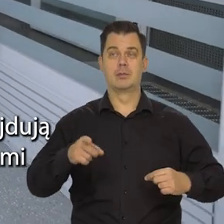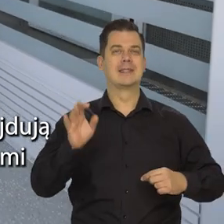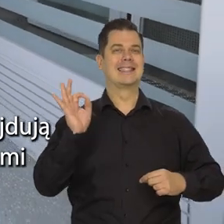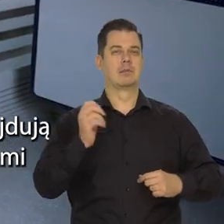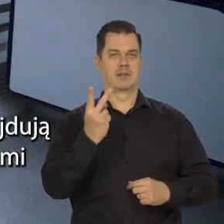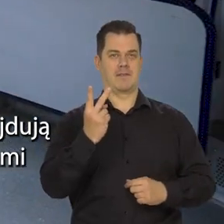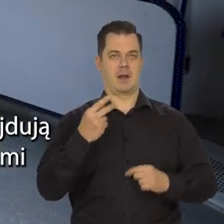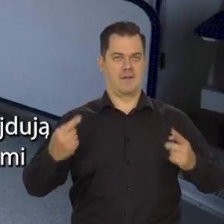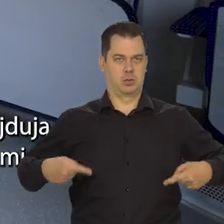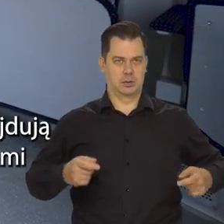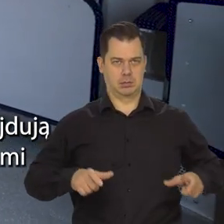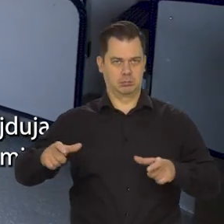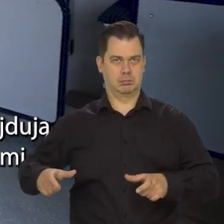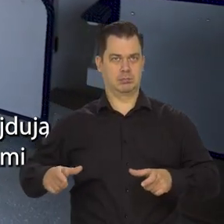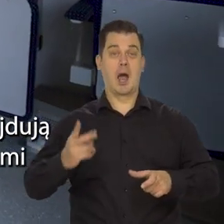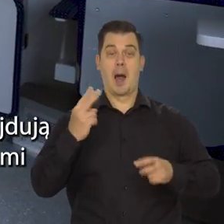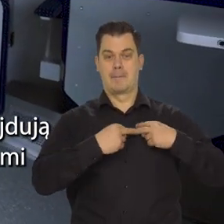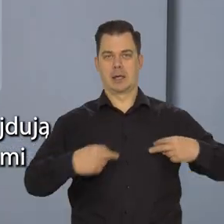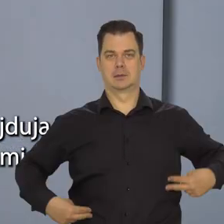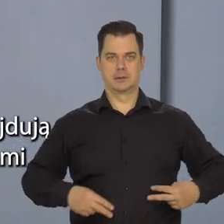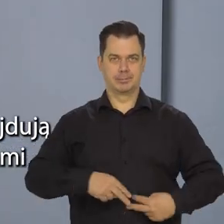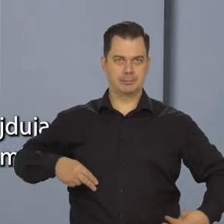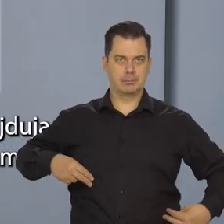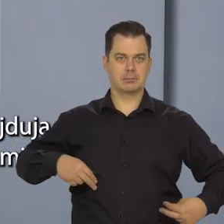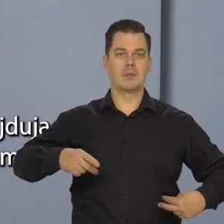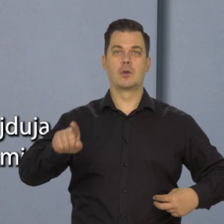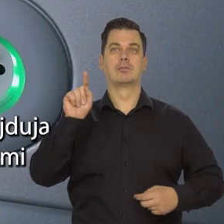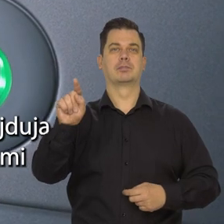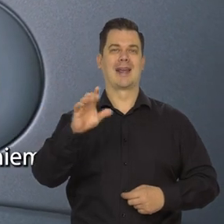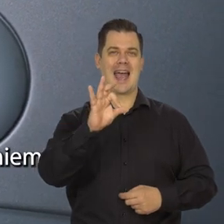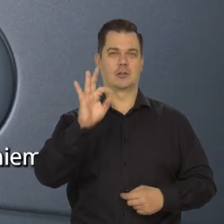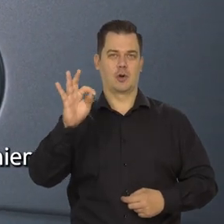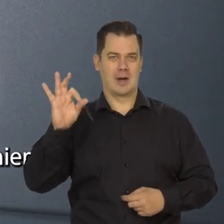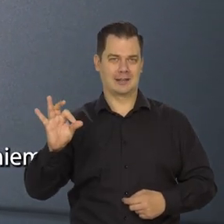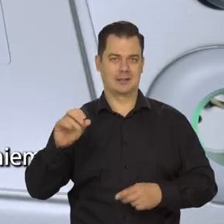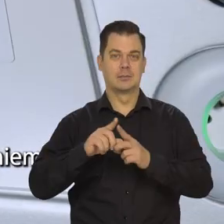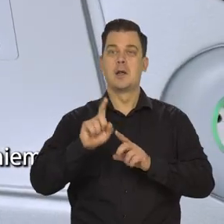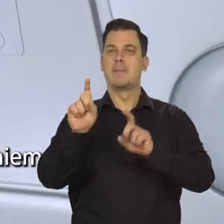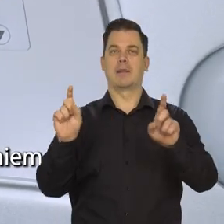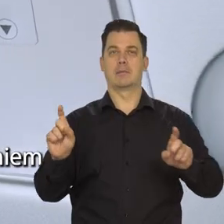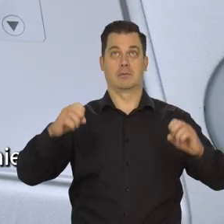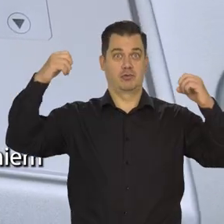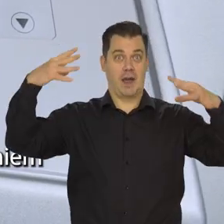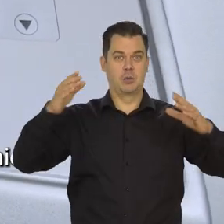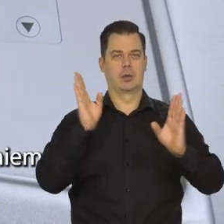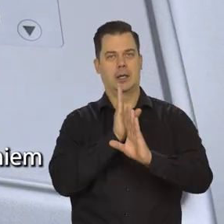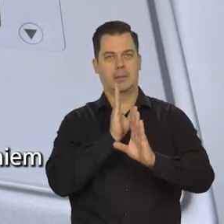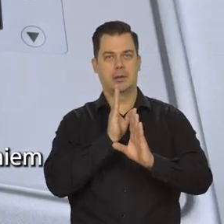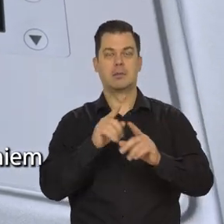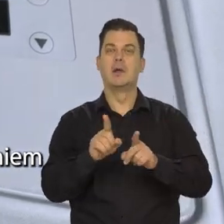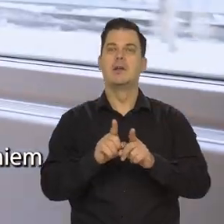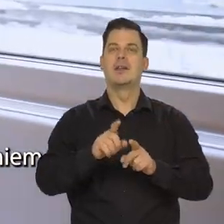grupy podróżnych znajdują się 2 miejsca na wózek inwalidzki z trójpunktowymi pasami bezpieczeństwa, przyciski SOS, panel indywidualnego